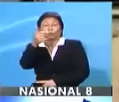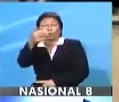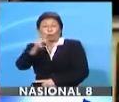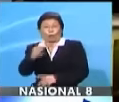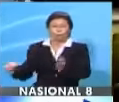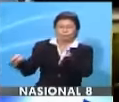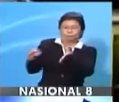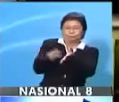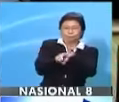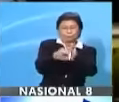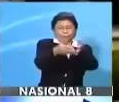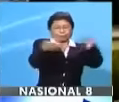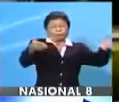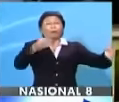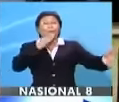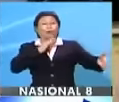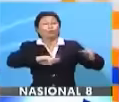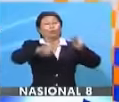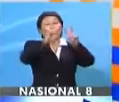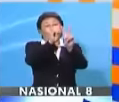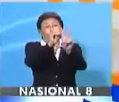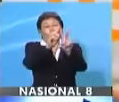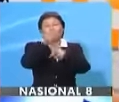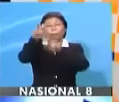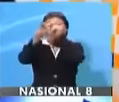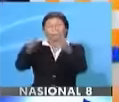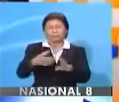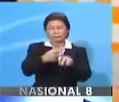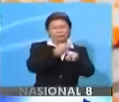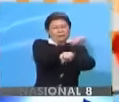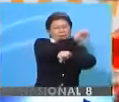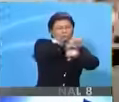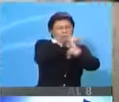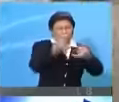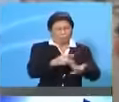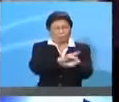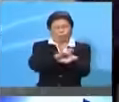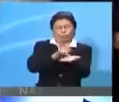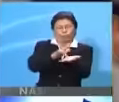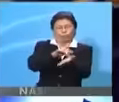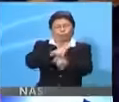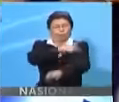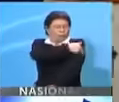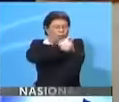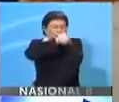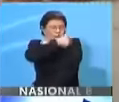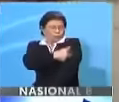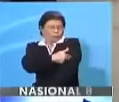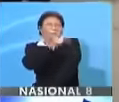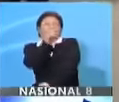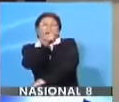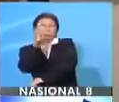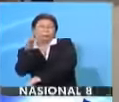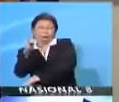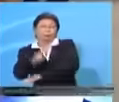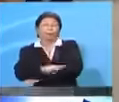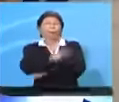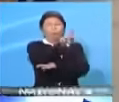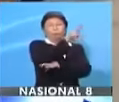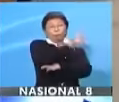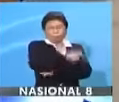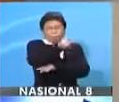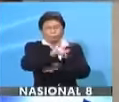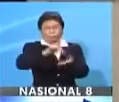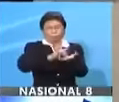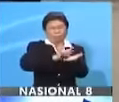satu kenyataan media pula menyebut 20 orang pendaki dari Singapura kini menerima rawatan di Hospital Green Eagles Kota Kinabalu. 2 daripadanya